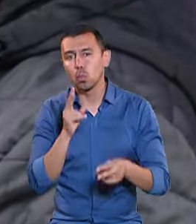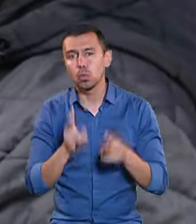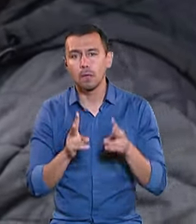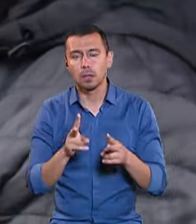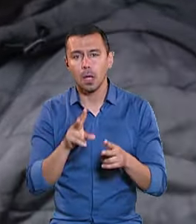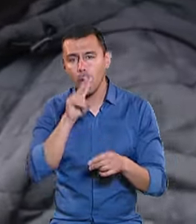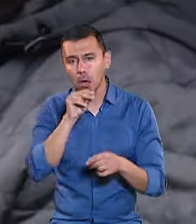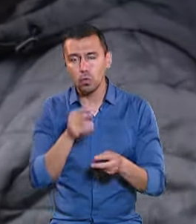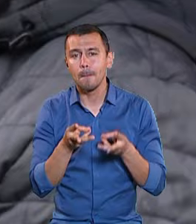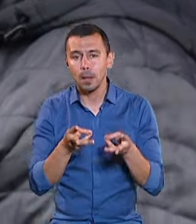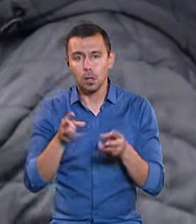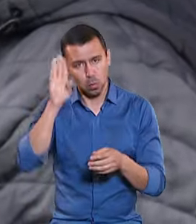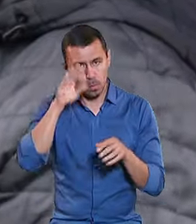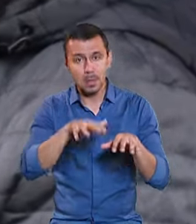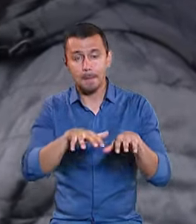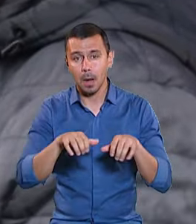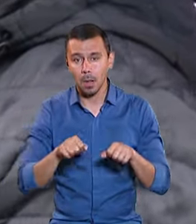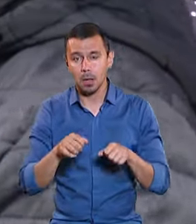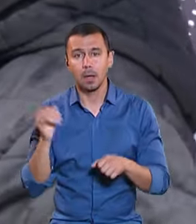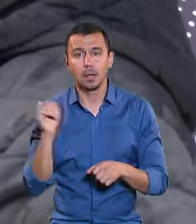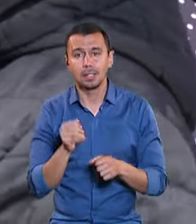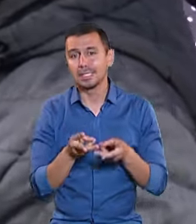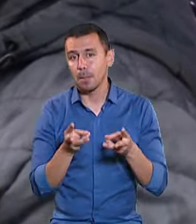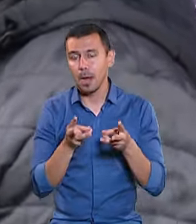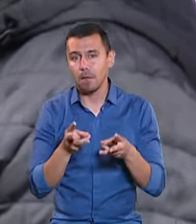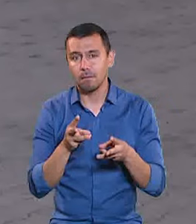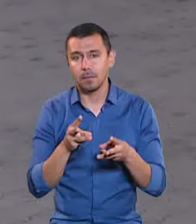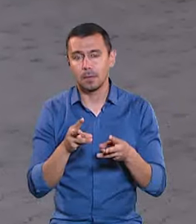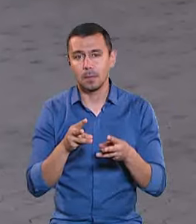качку пекти, там хлопці брали і запікав